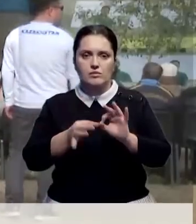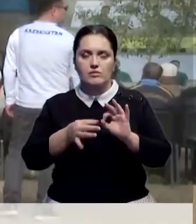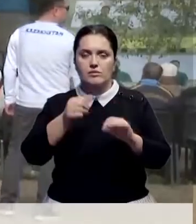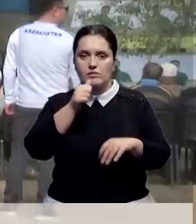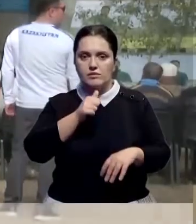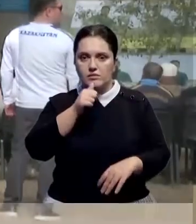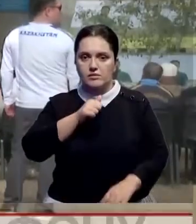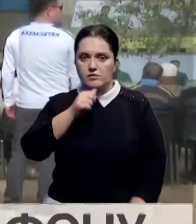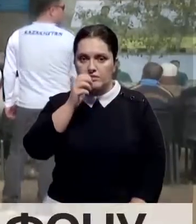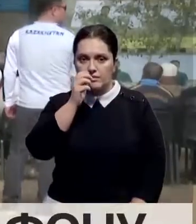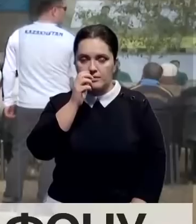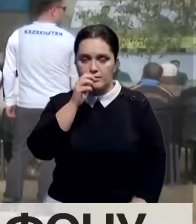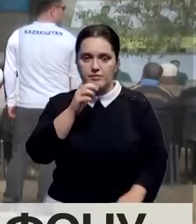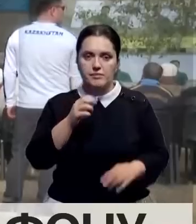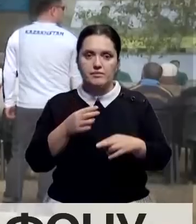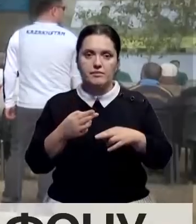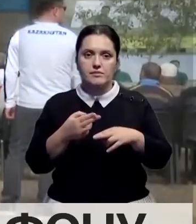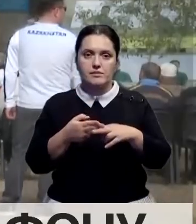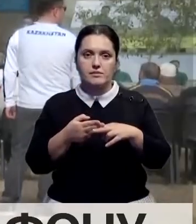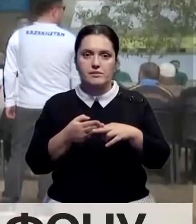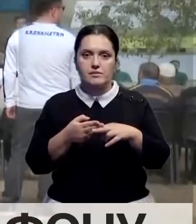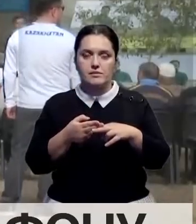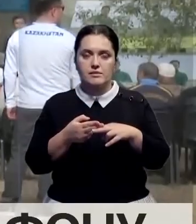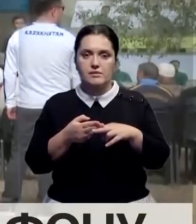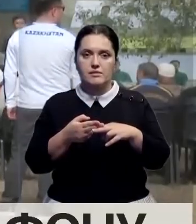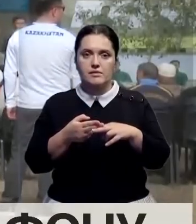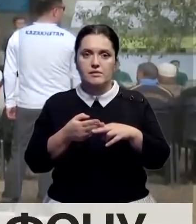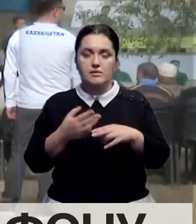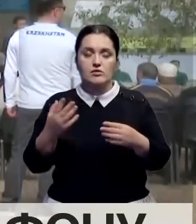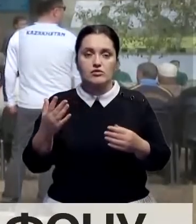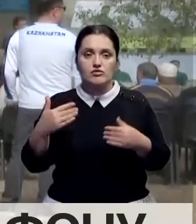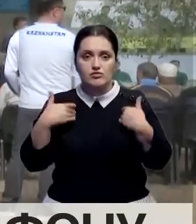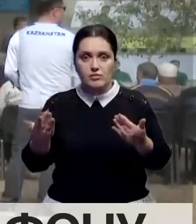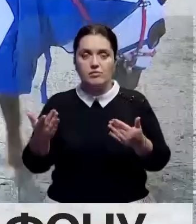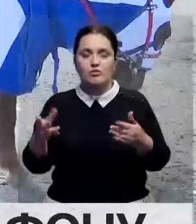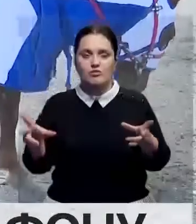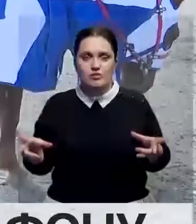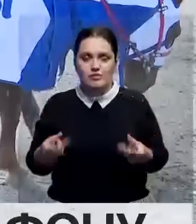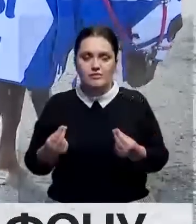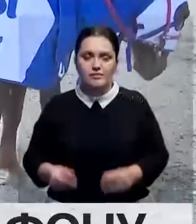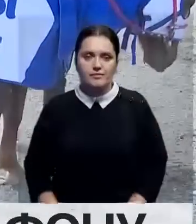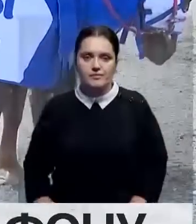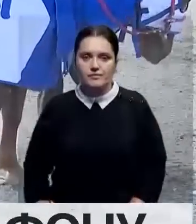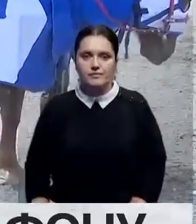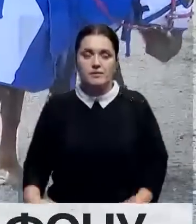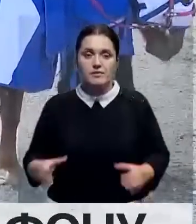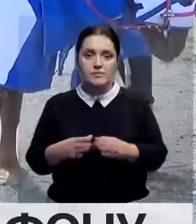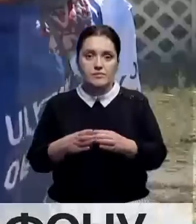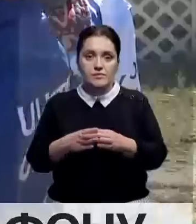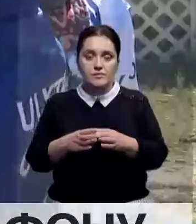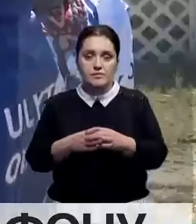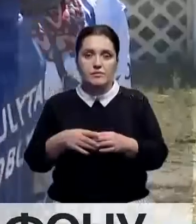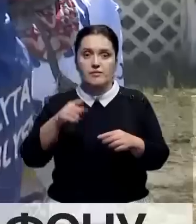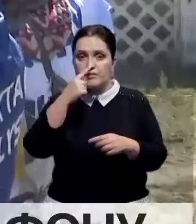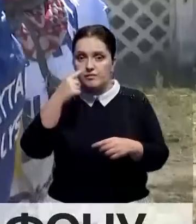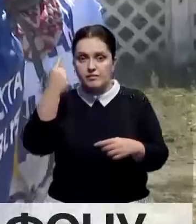легким и светлым. Ноги коней будут крепкими, а подготовка жокеев безупречной. Желаем им удачи и попутного ветра. Состав сборной команды Улутау Кокжалдары в